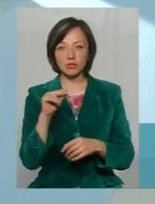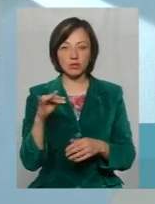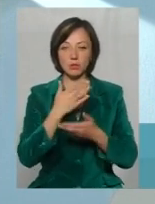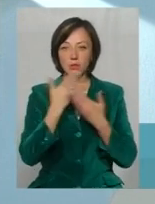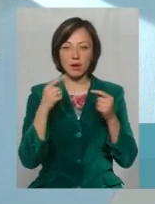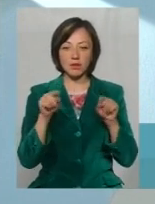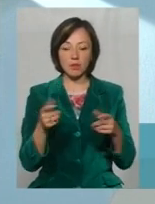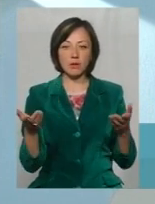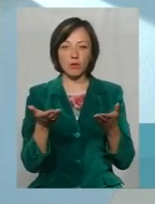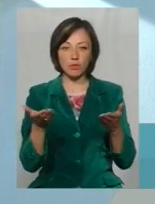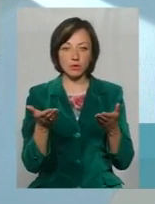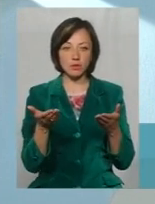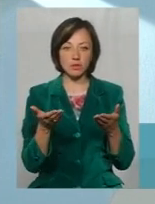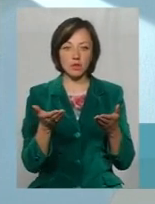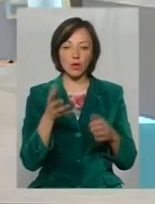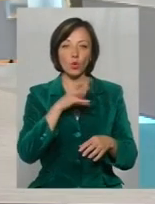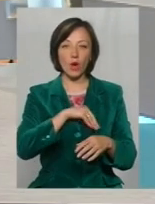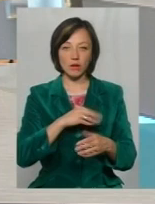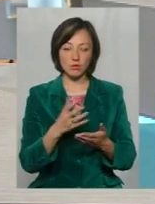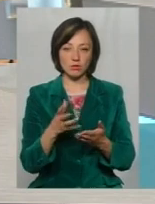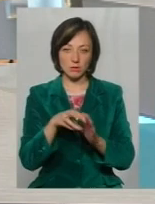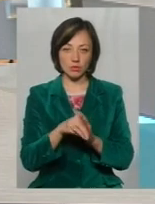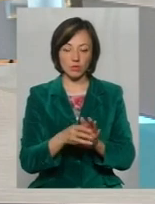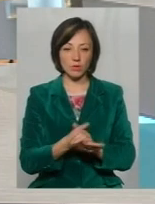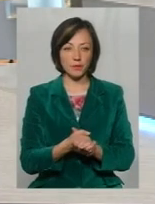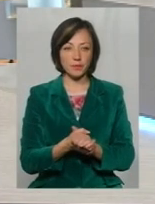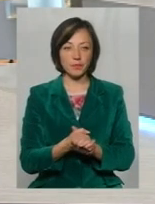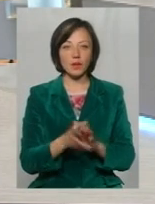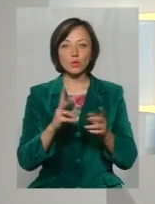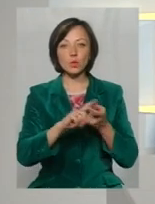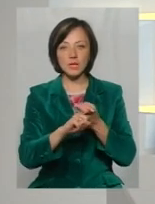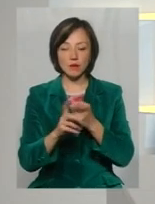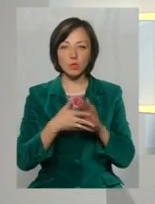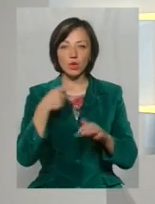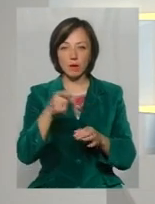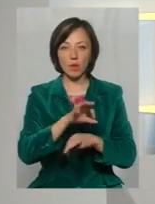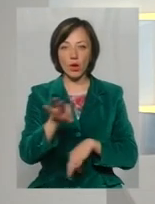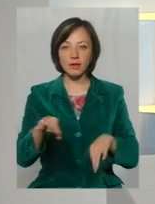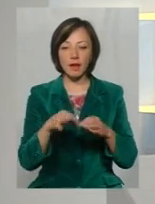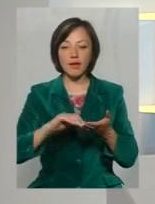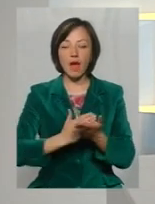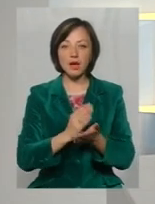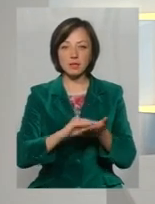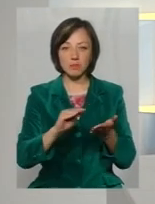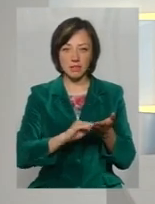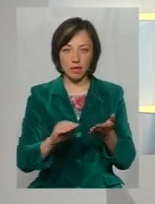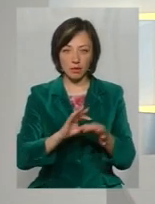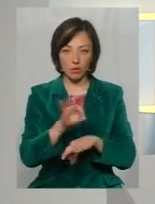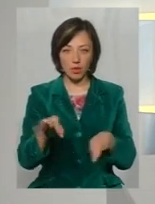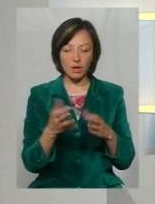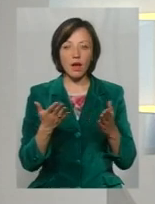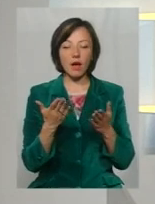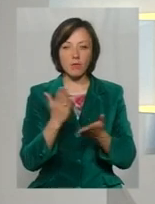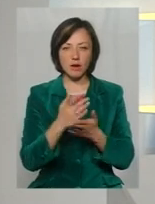там якоїсь дохідної складової. А те, що залежить від того, хто подає проекти, от якість написання проекту, яку